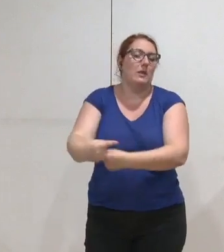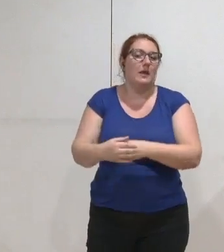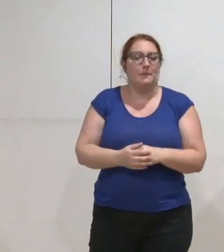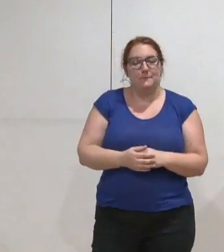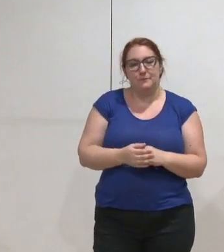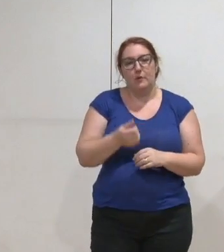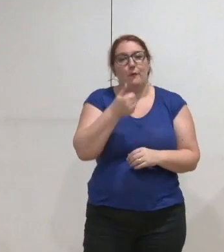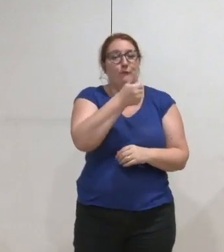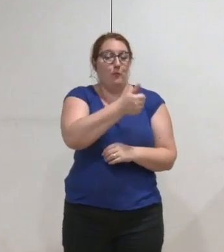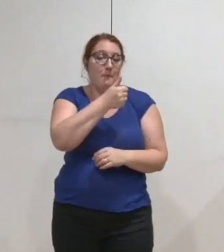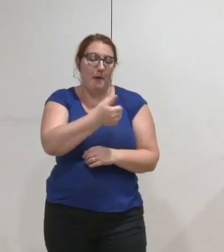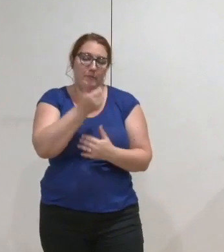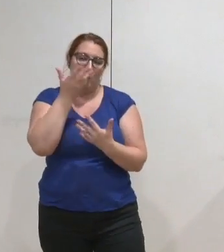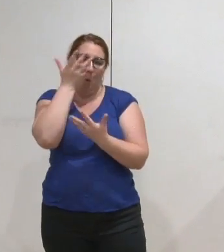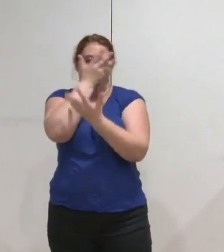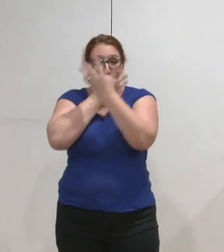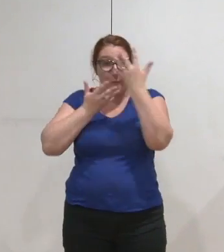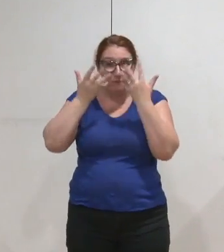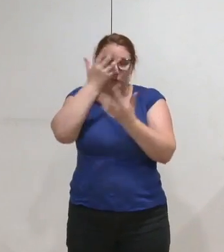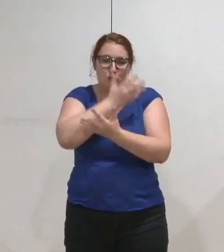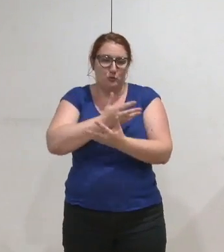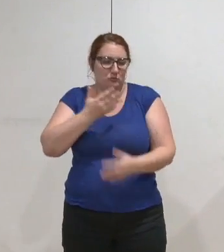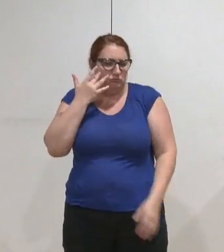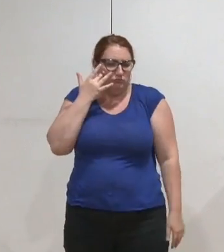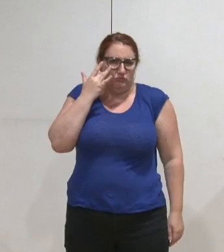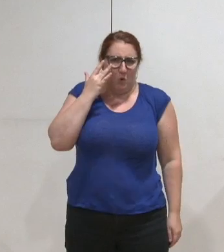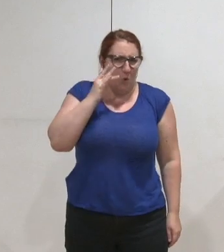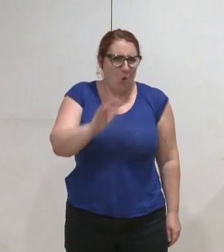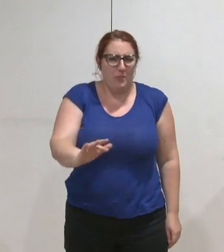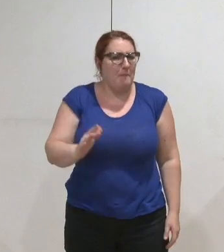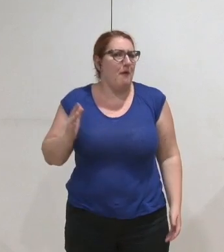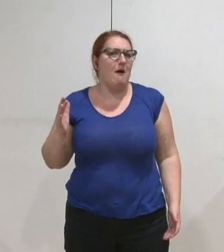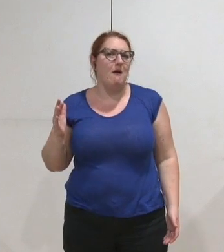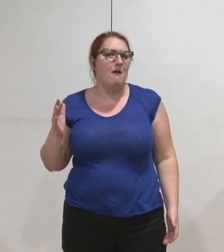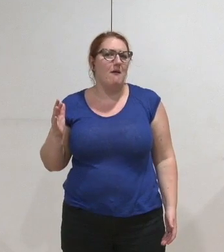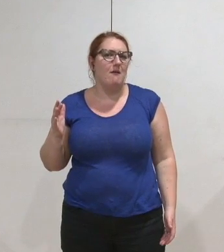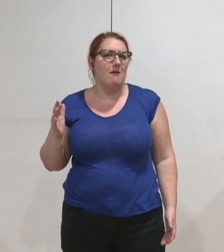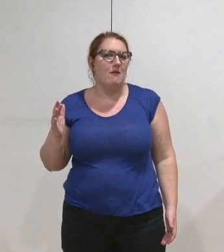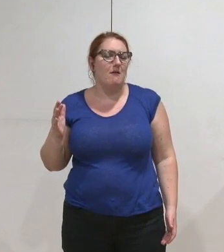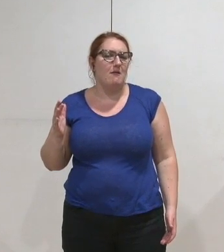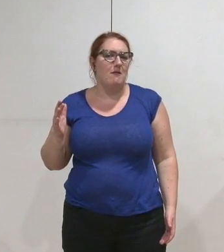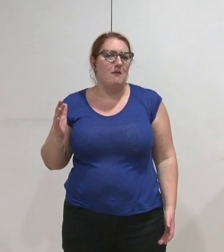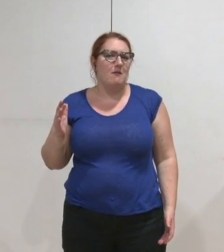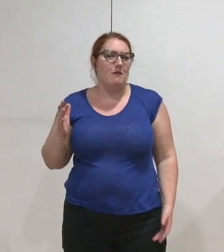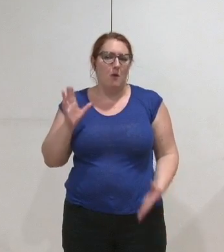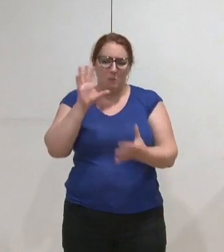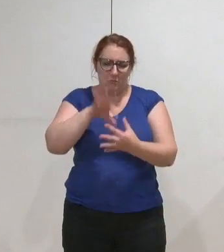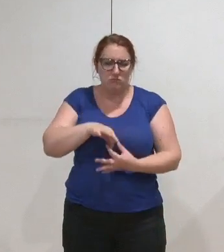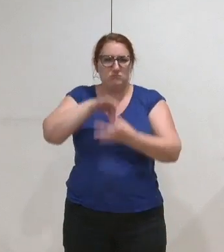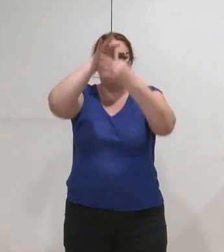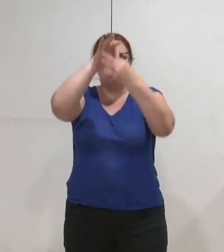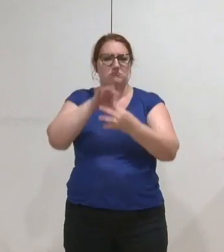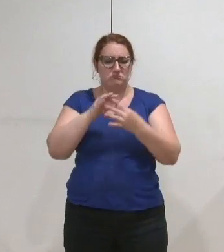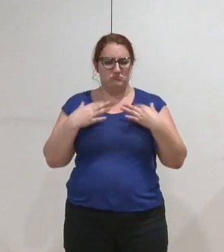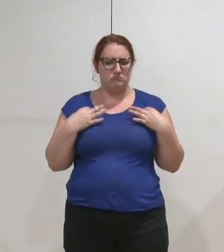une confusion une méconnaissance de ce qu'est la laïcité vous